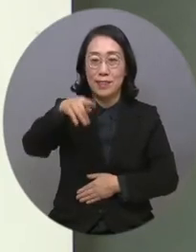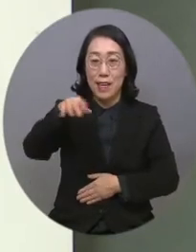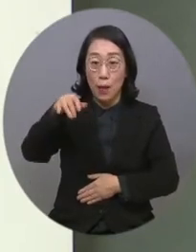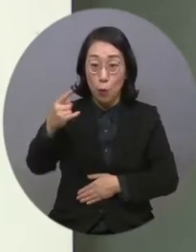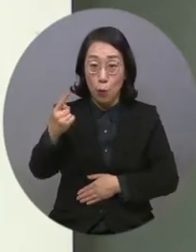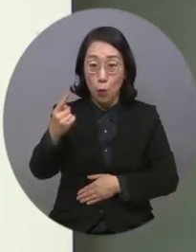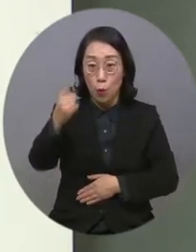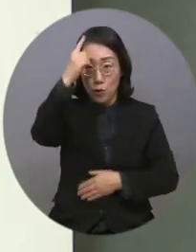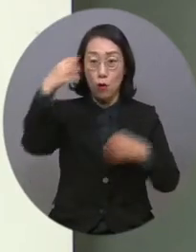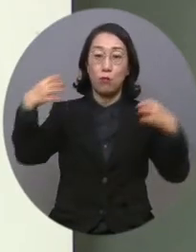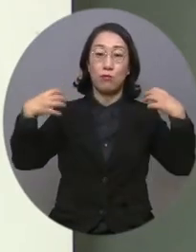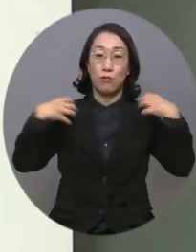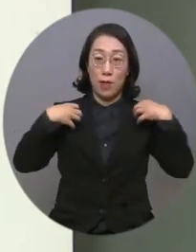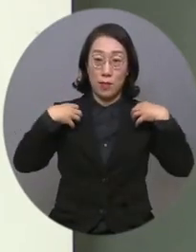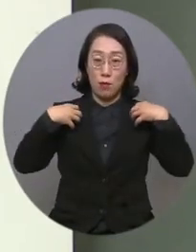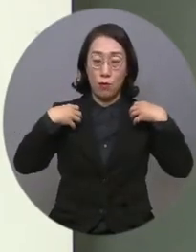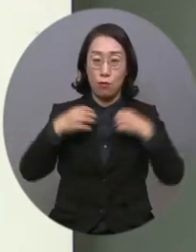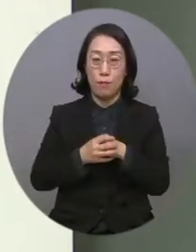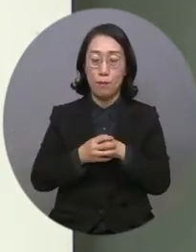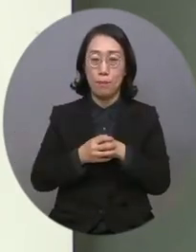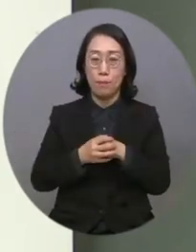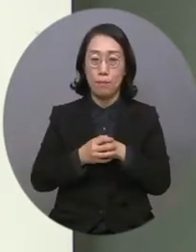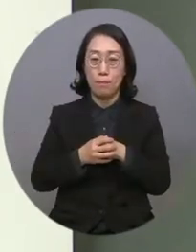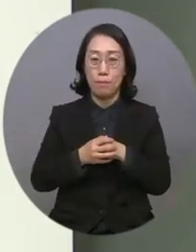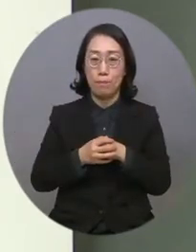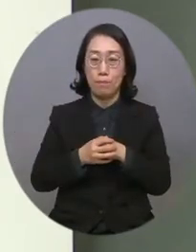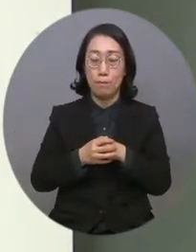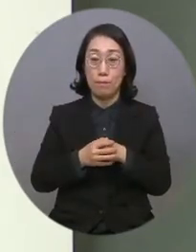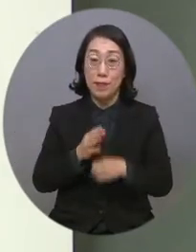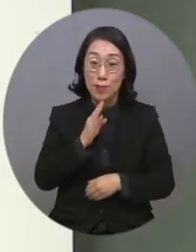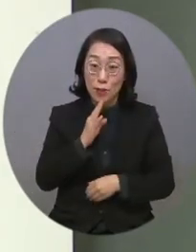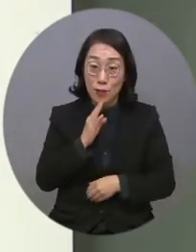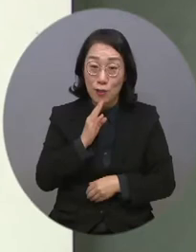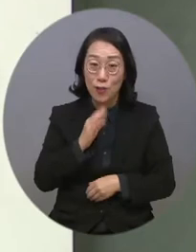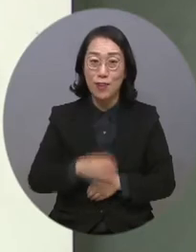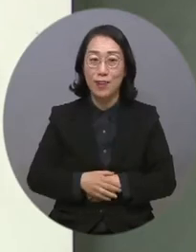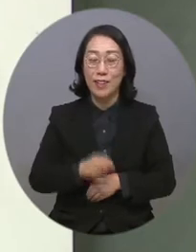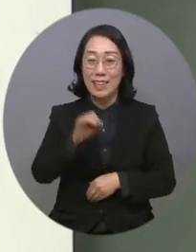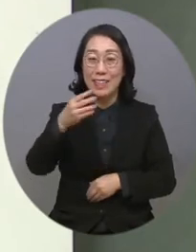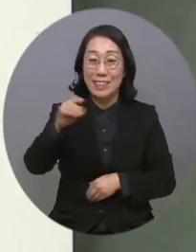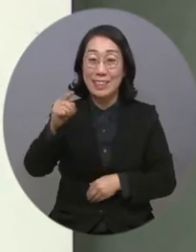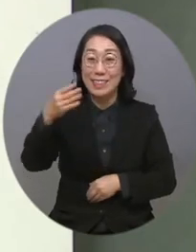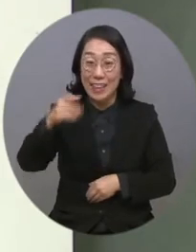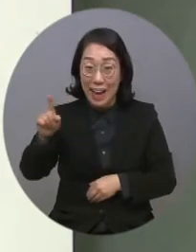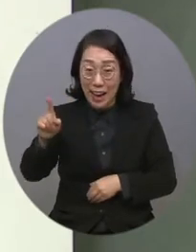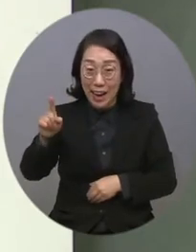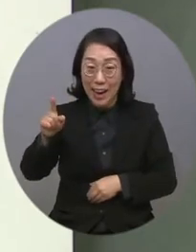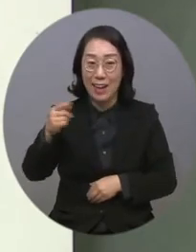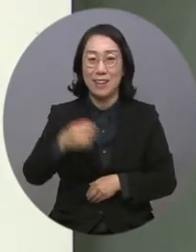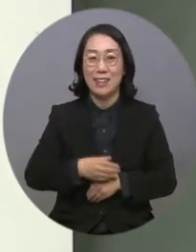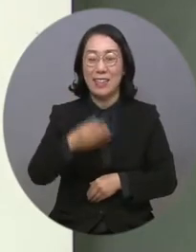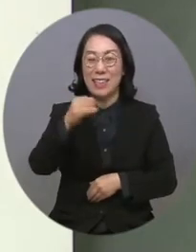정부에서 이르나 타이너 맞죠? 이르지 타이너 이르지 타이너